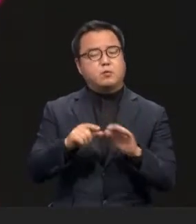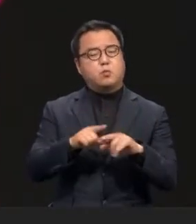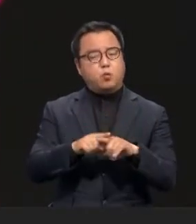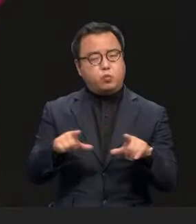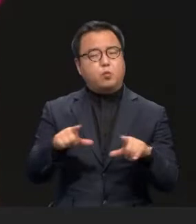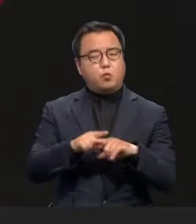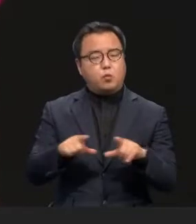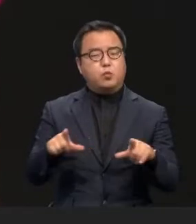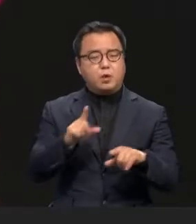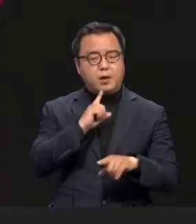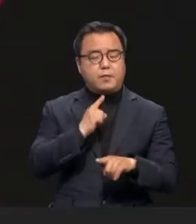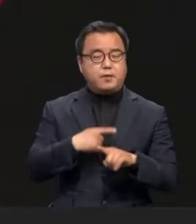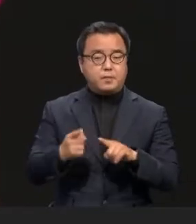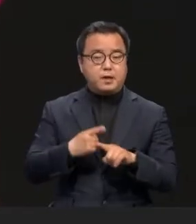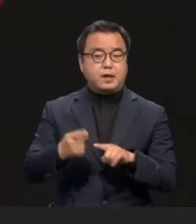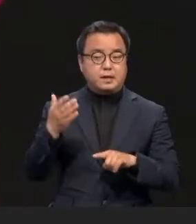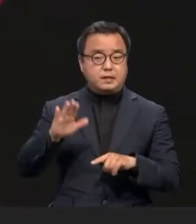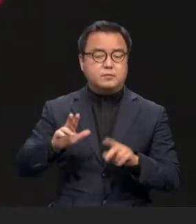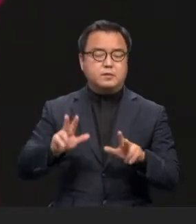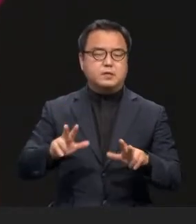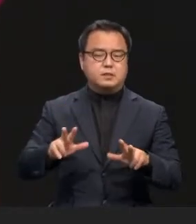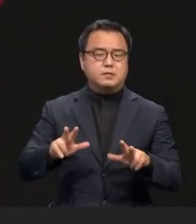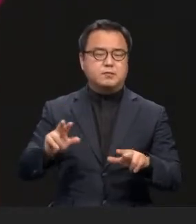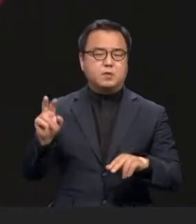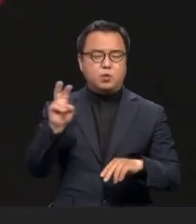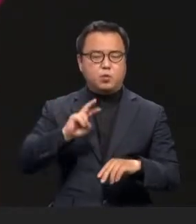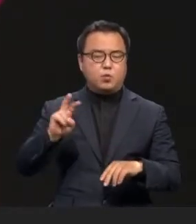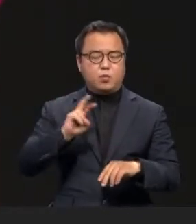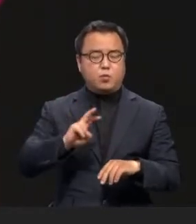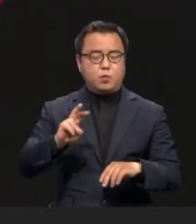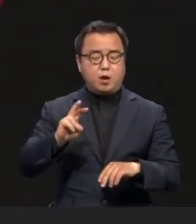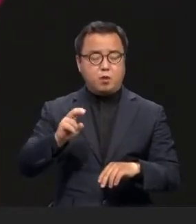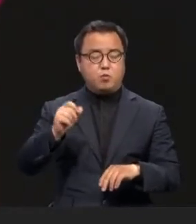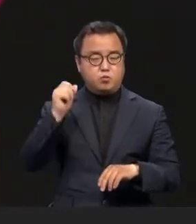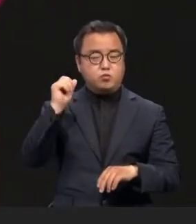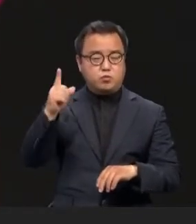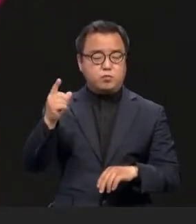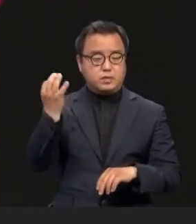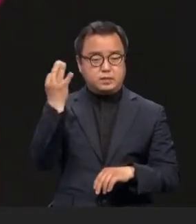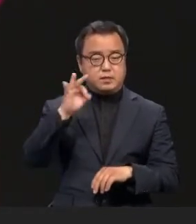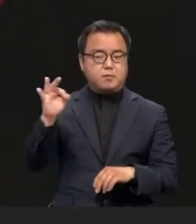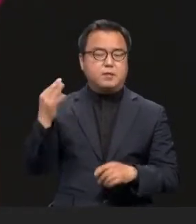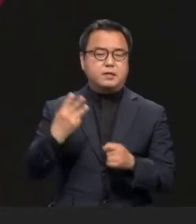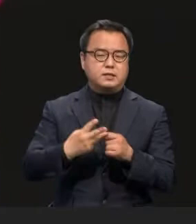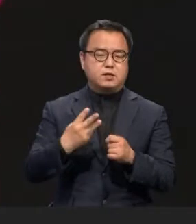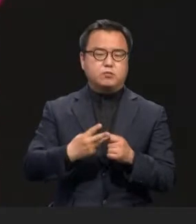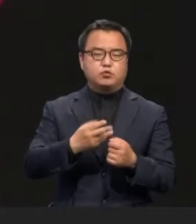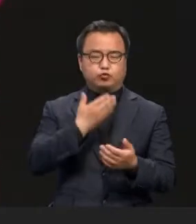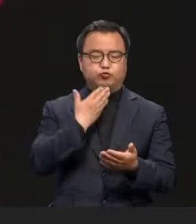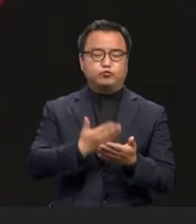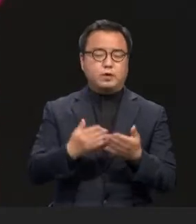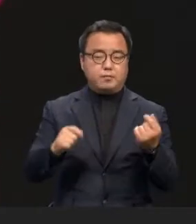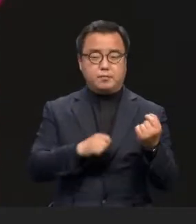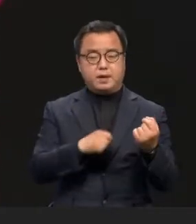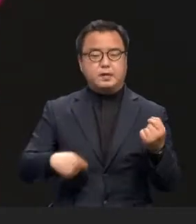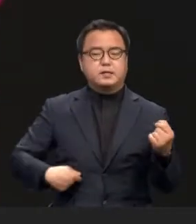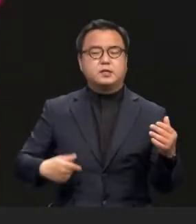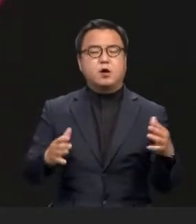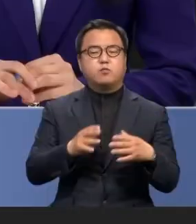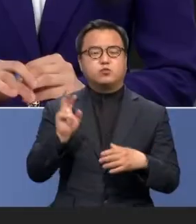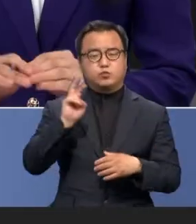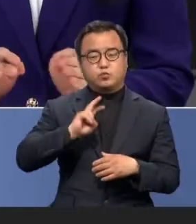받았지만 지금은 그 속에 담긴 작품성을 인정받아서 3대 바이올린 협주곡으로 꼽히고 있습니다. 예. 이 바이올린